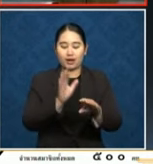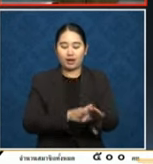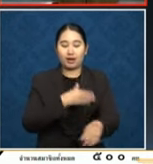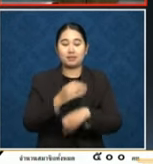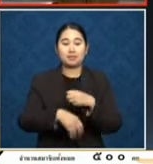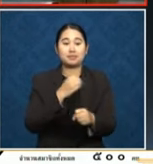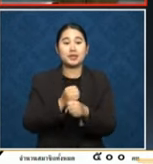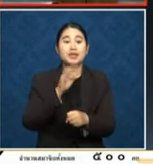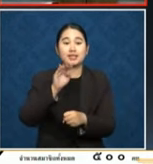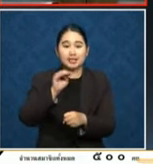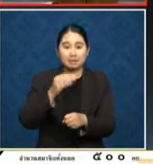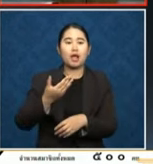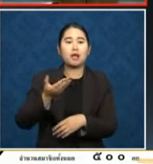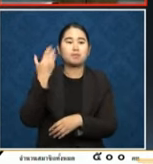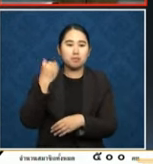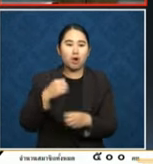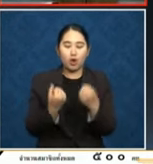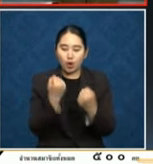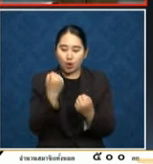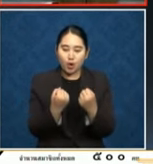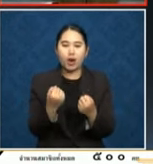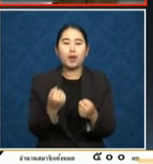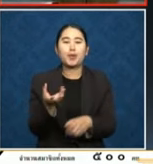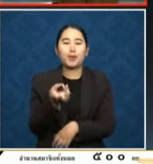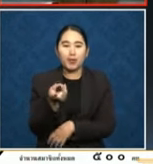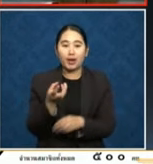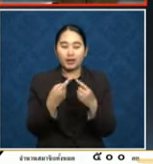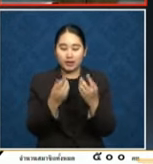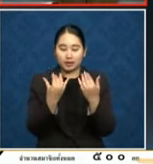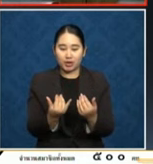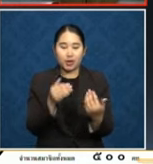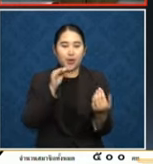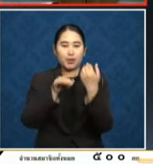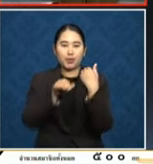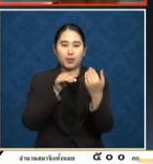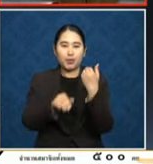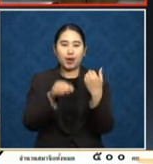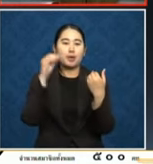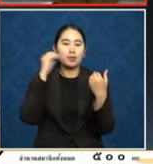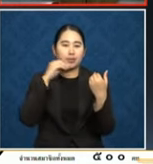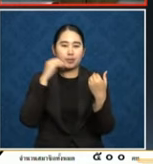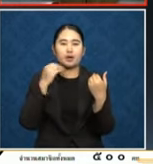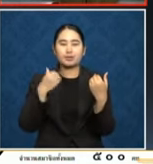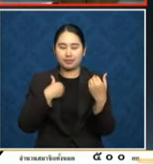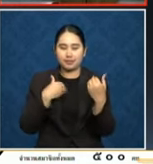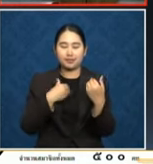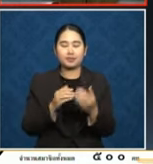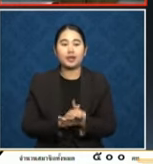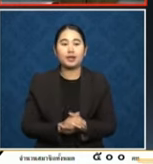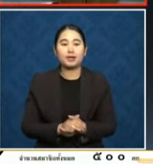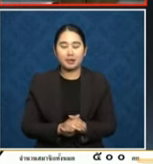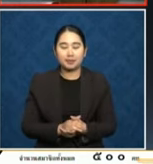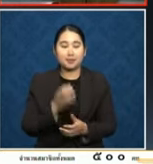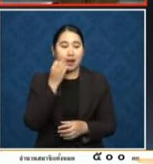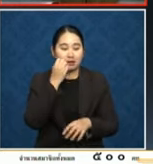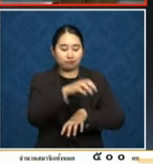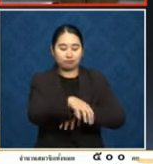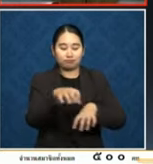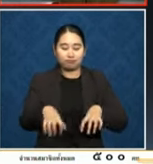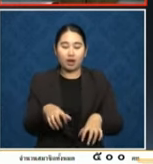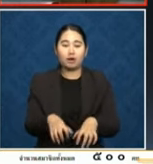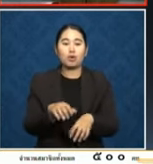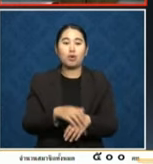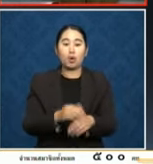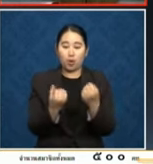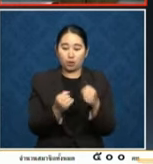ปีสมัยก่อนมีรถยนต์ไม่เกินหมู่บ้านละ2คันแต่ปัจจุบันมีรถยนต์มากค่ะหมู่บ้านเกิน300กว่า